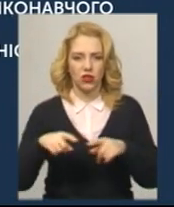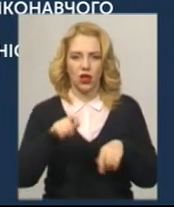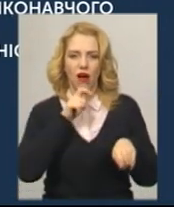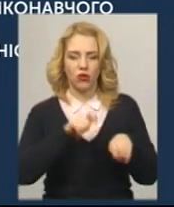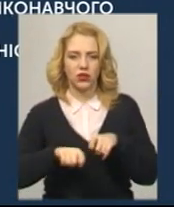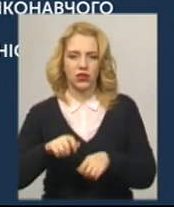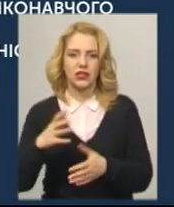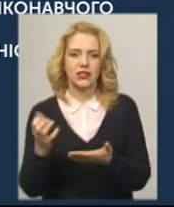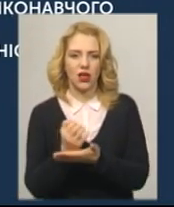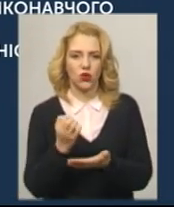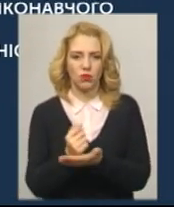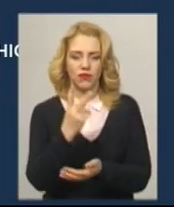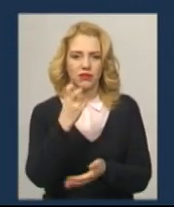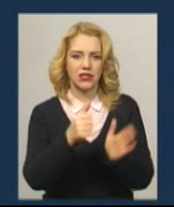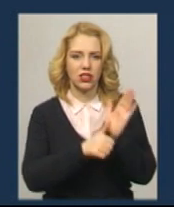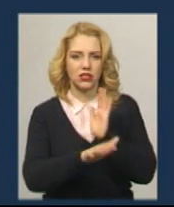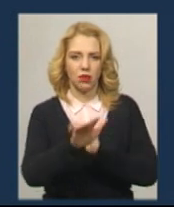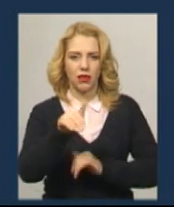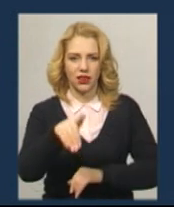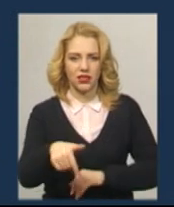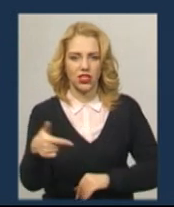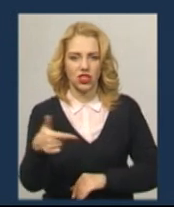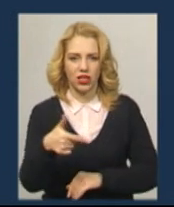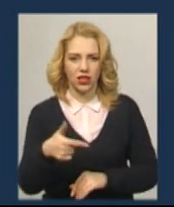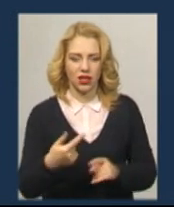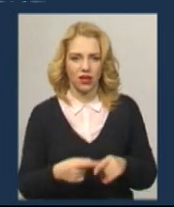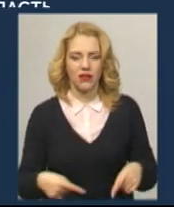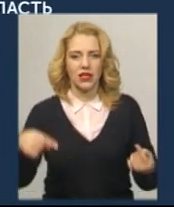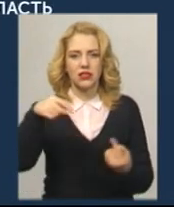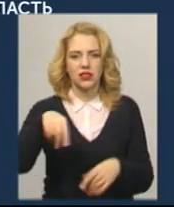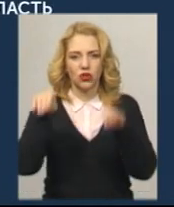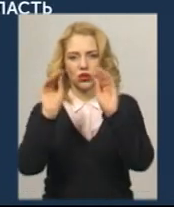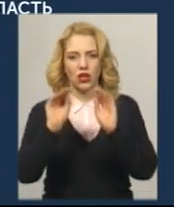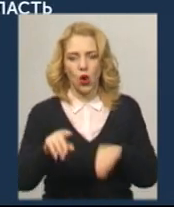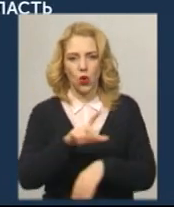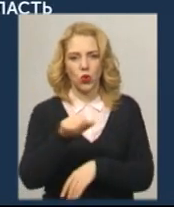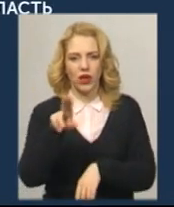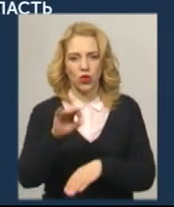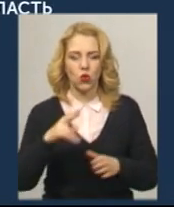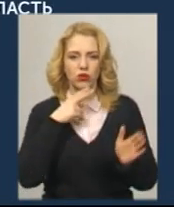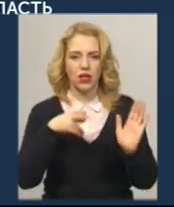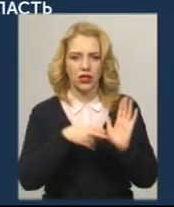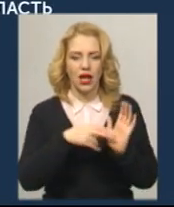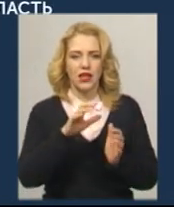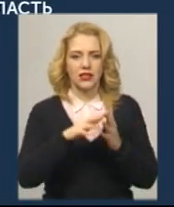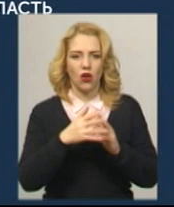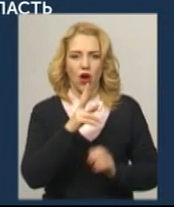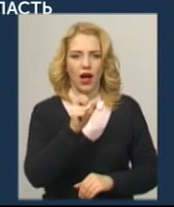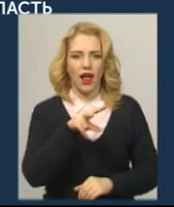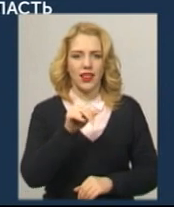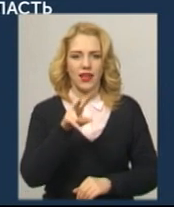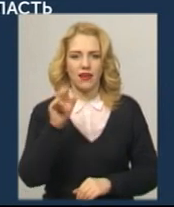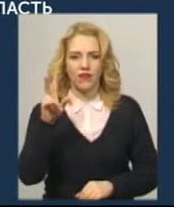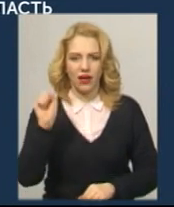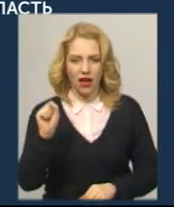заробив 265 тисяч гривень. Згідно декларації Олександр Худенко зареєстрований та проживає у Калинівці, Макарівського